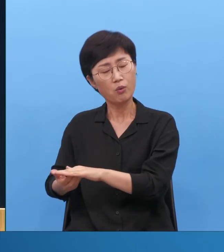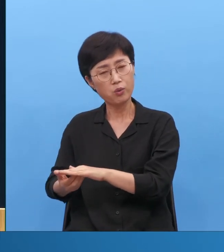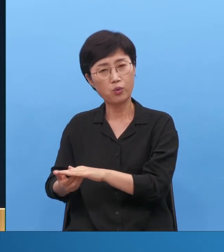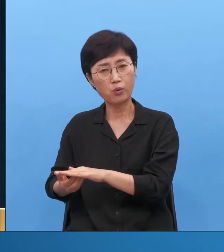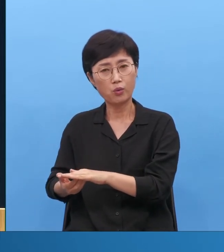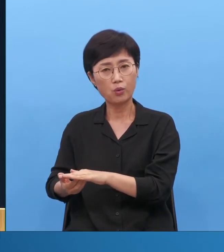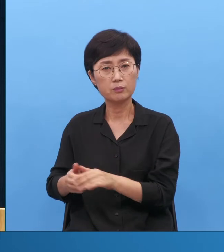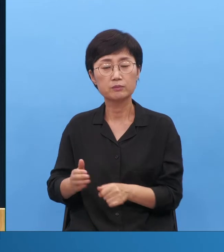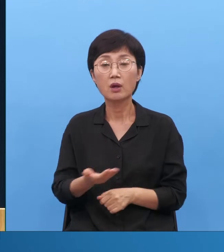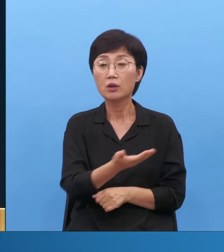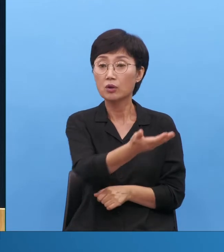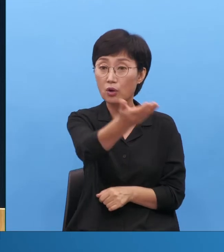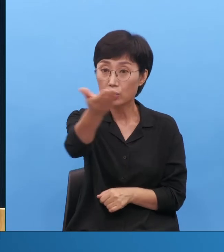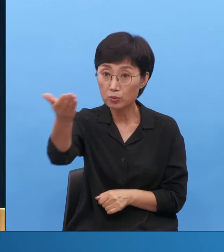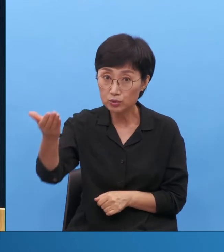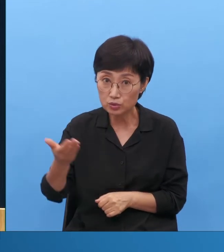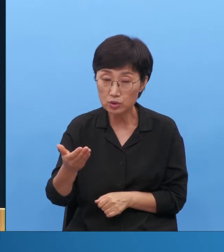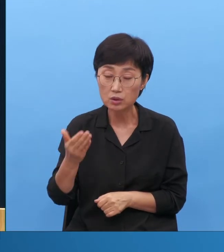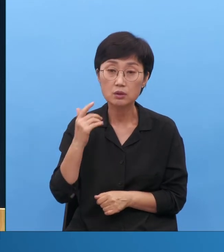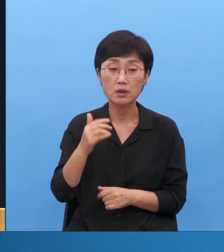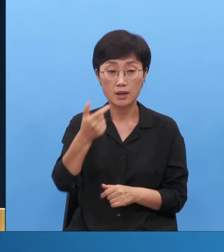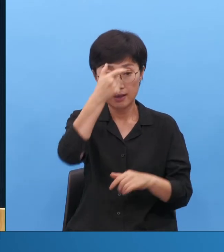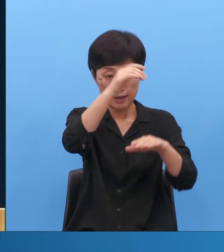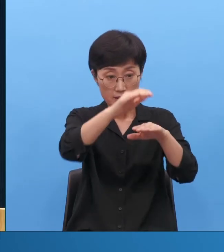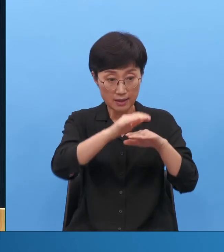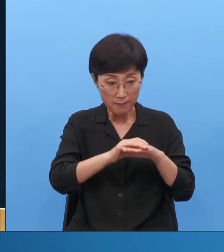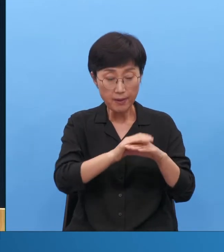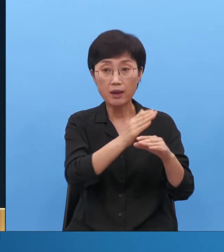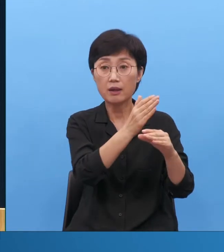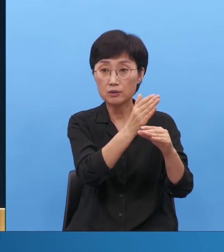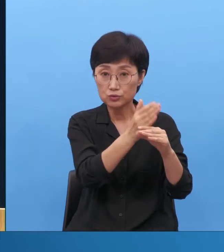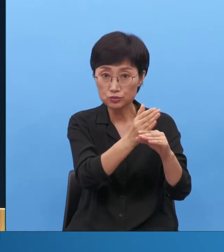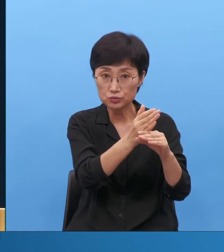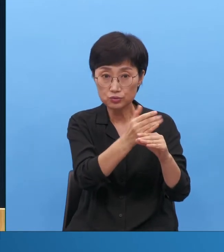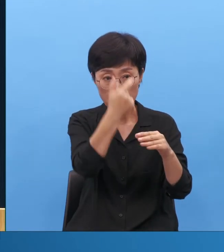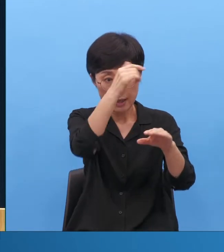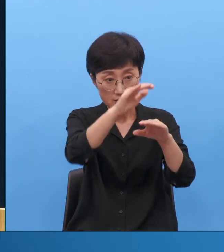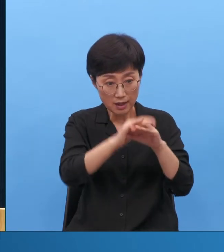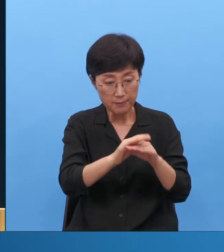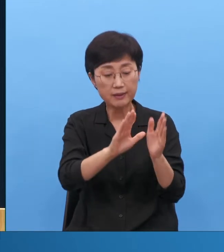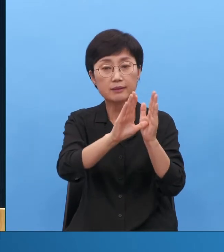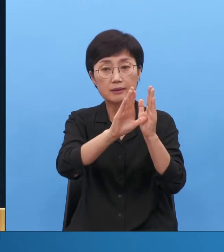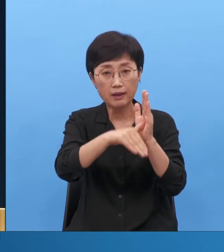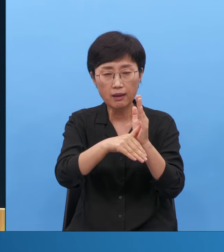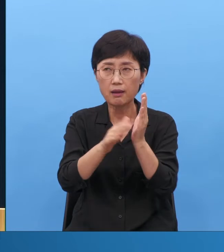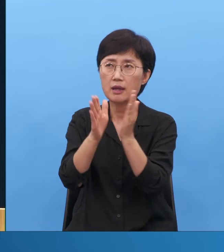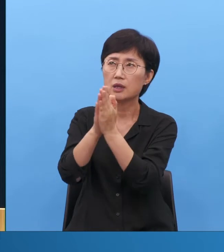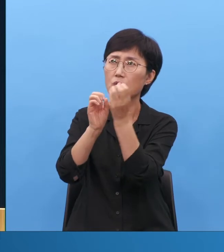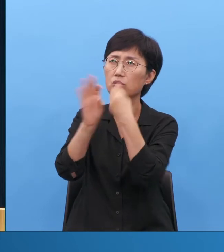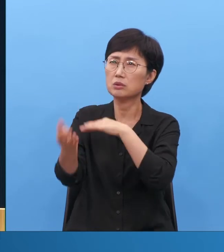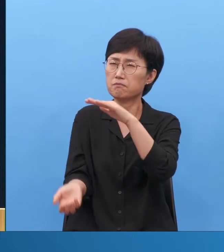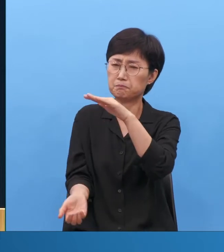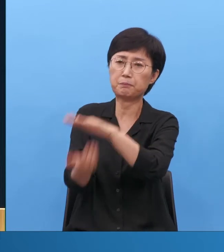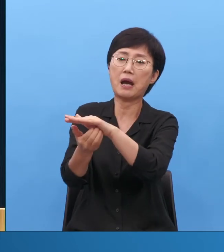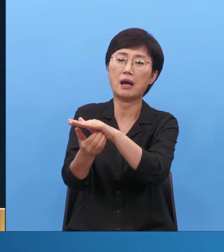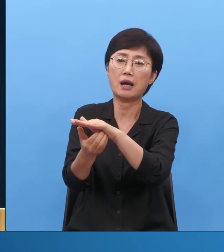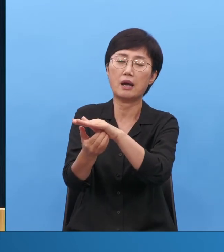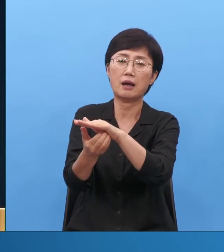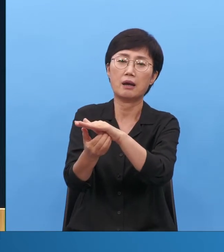하냐고 여러분이 예배 드릴 때 가장 큰 응답을 받아요. In the same way, in your time of 그 worship, you can receive the